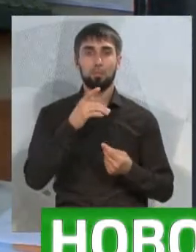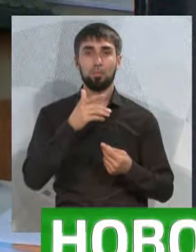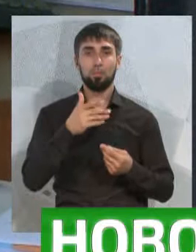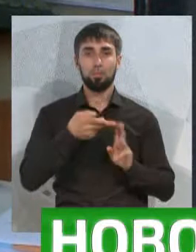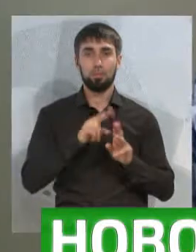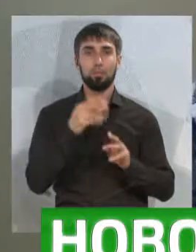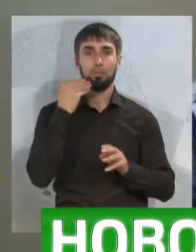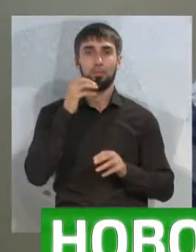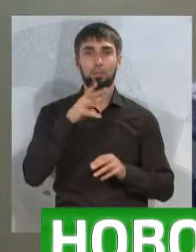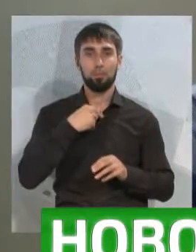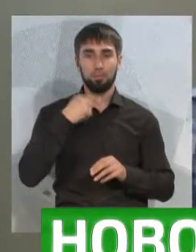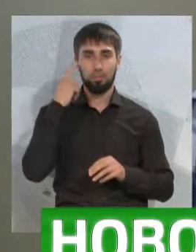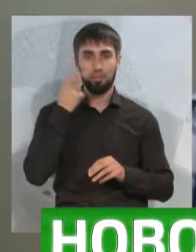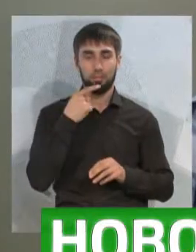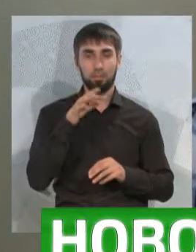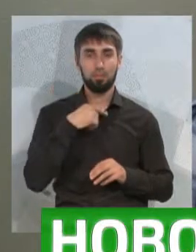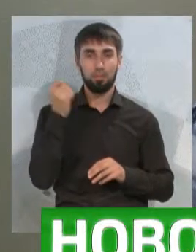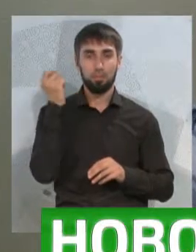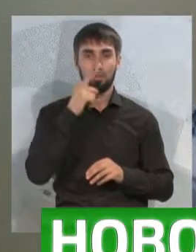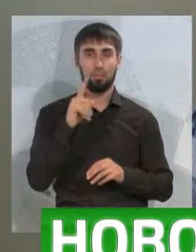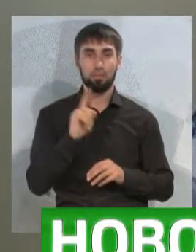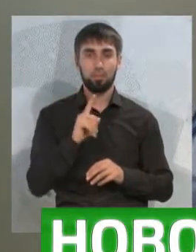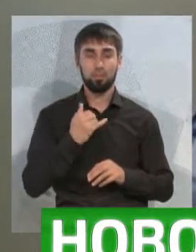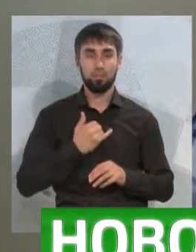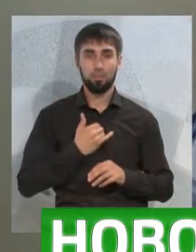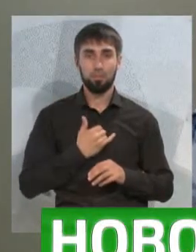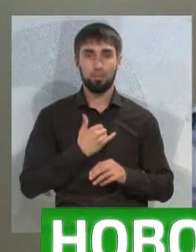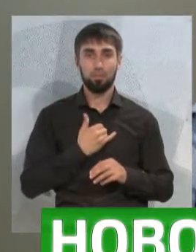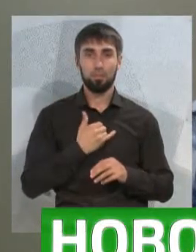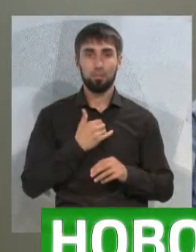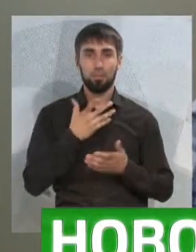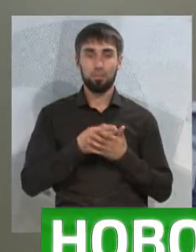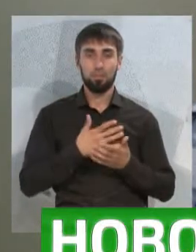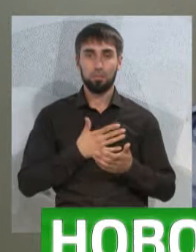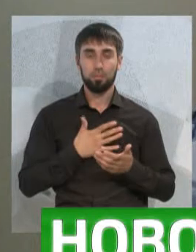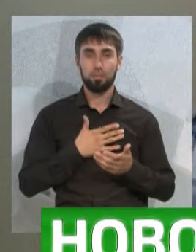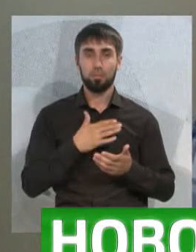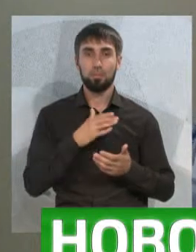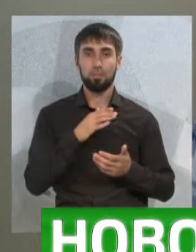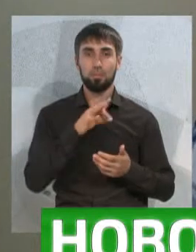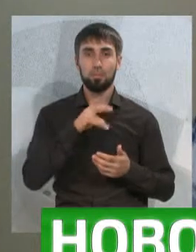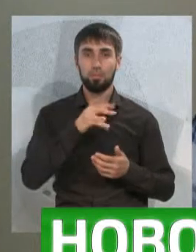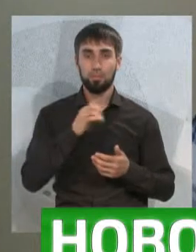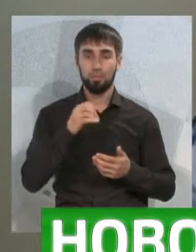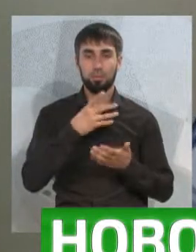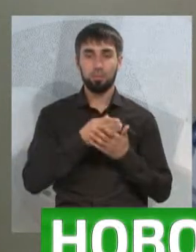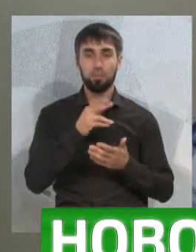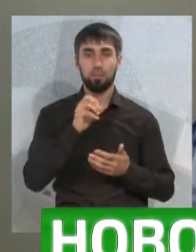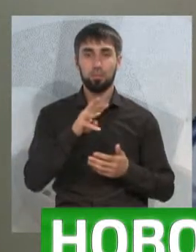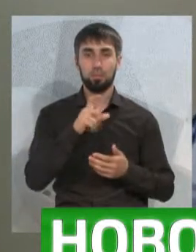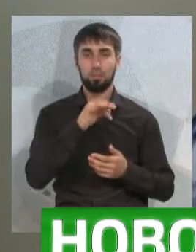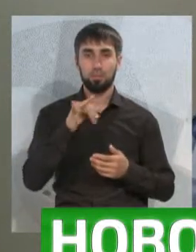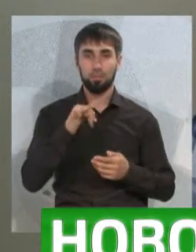себе представлял. Я узнал то, что у меня полномочий, как у госинспектора федерального заповедника